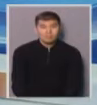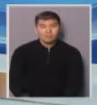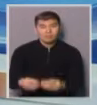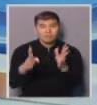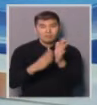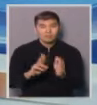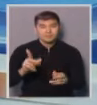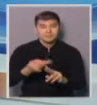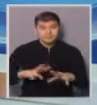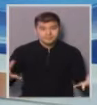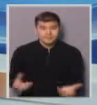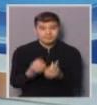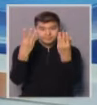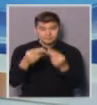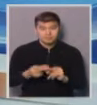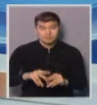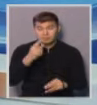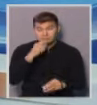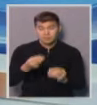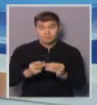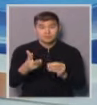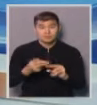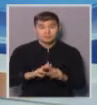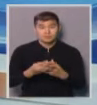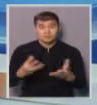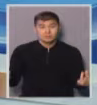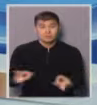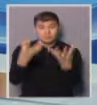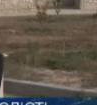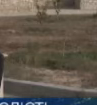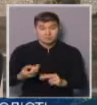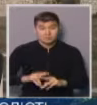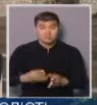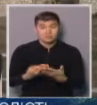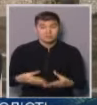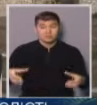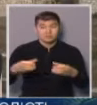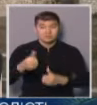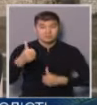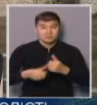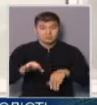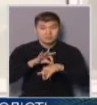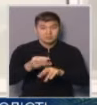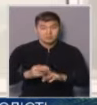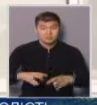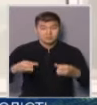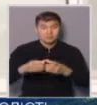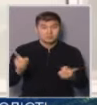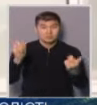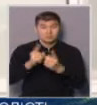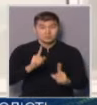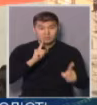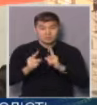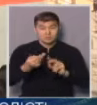19-ші қазан құтқарушылар күніне орай номері 13-ші мамандандырылған өрт сөндіру бөлімінде баспасөз туры ұйымдастырылды. Бақ өкілдері бас қосқан